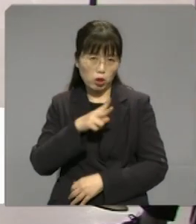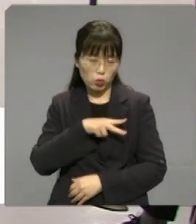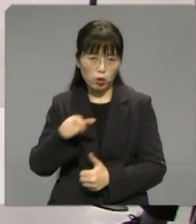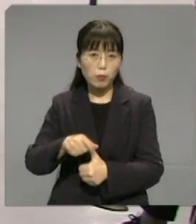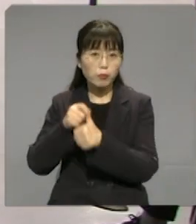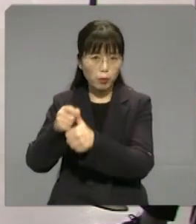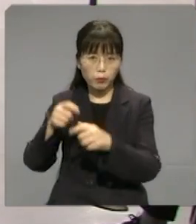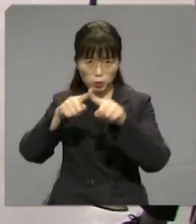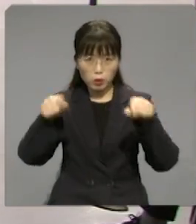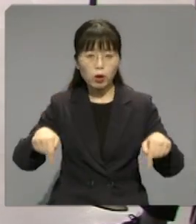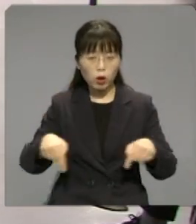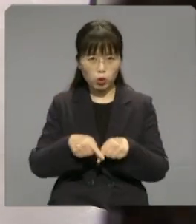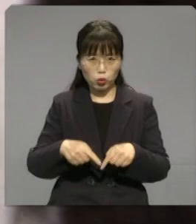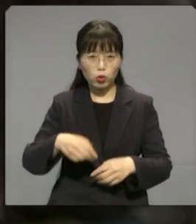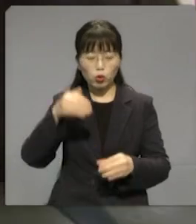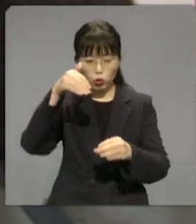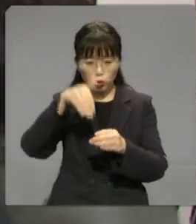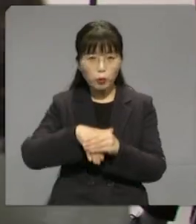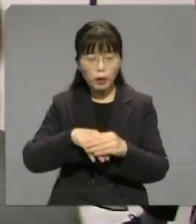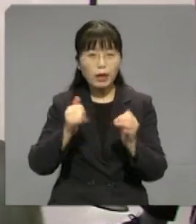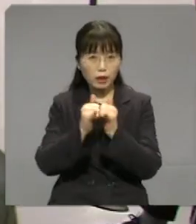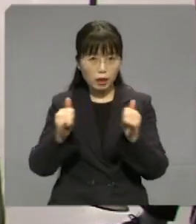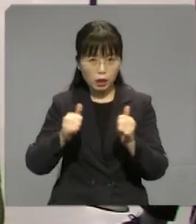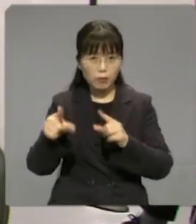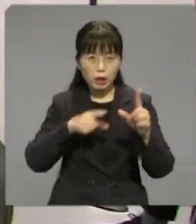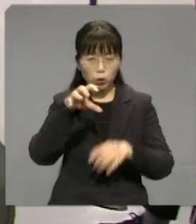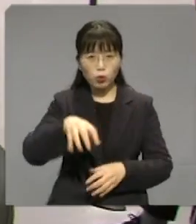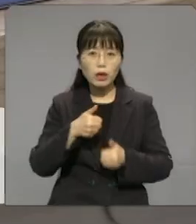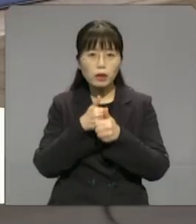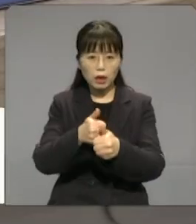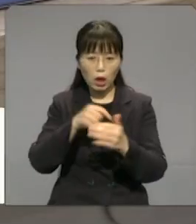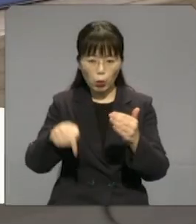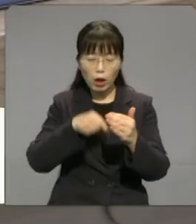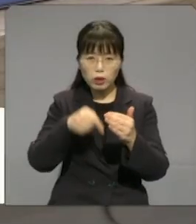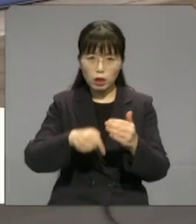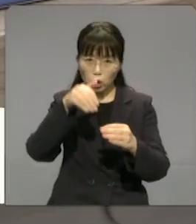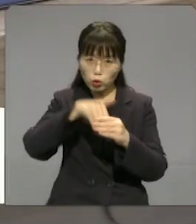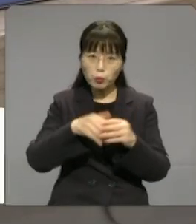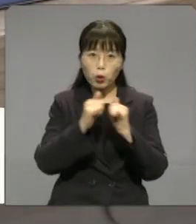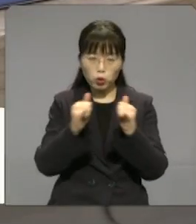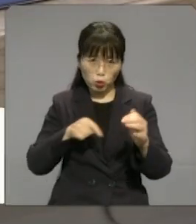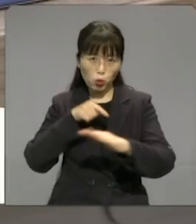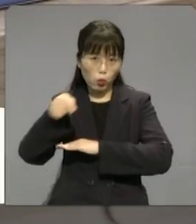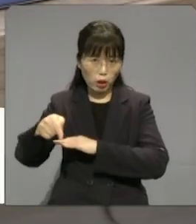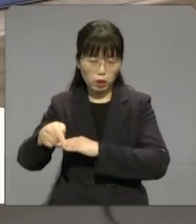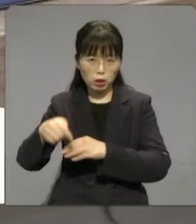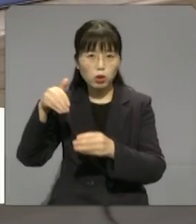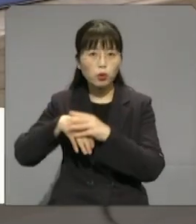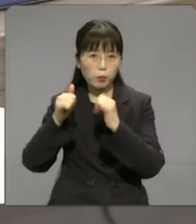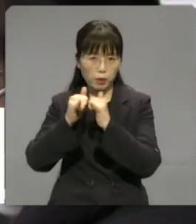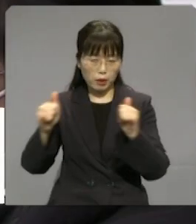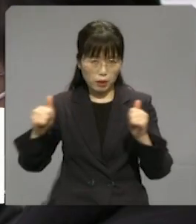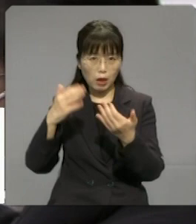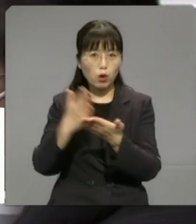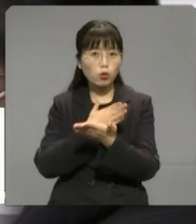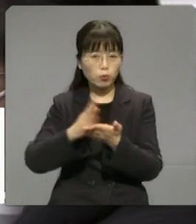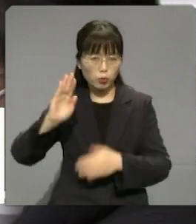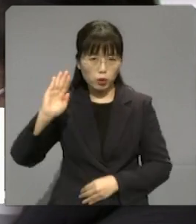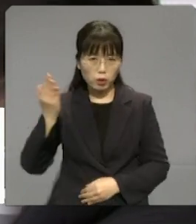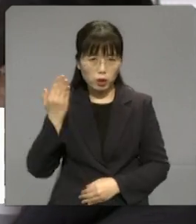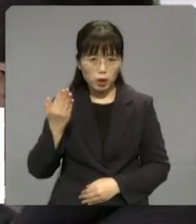뽑는 용지입니다. 또 투표하는 사람의 주소지에 따라 관내 투표자와 관외 투표자의 동선이